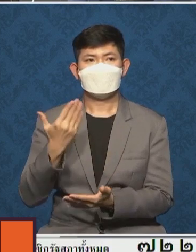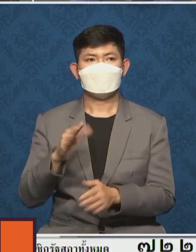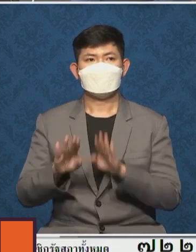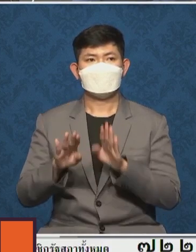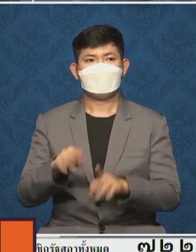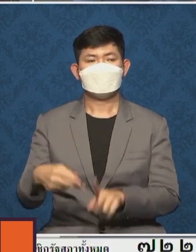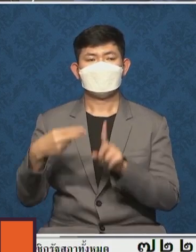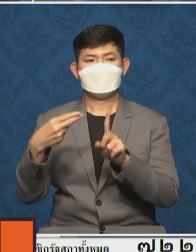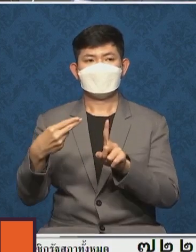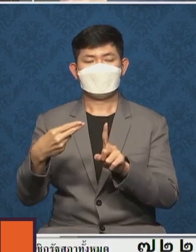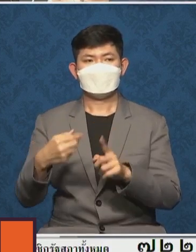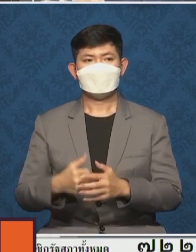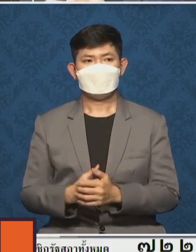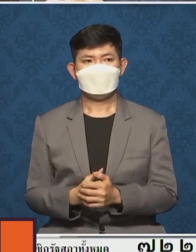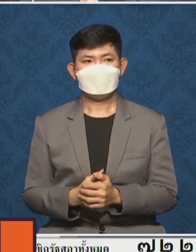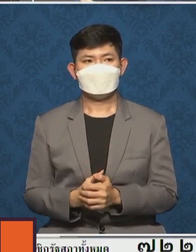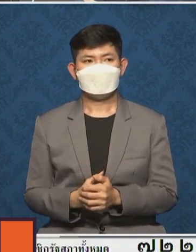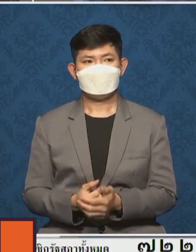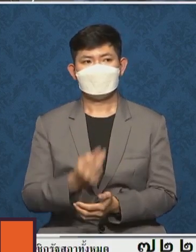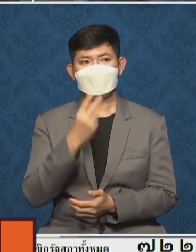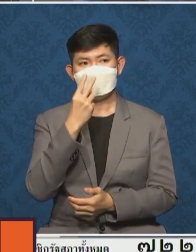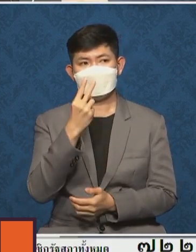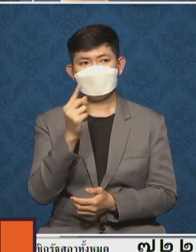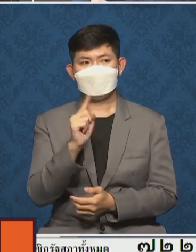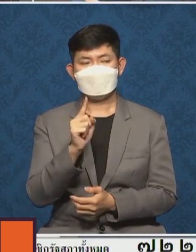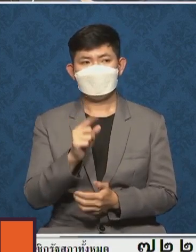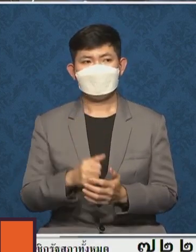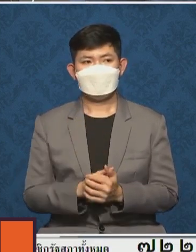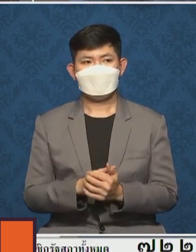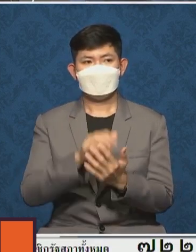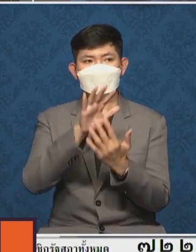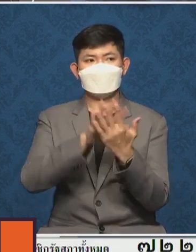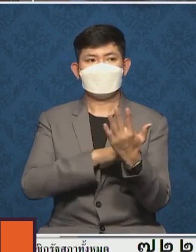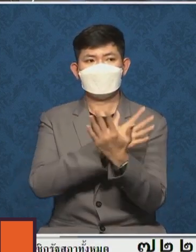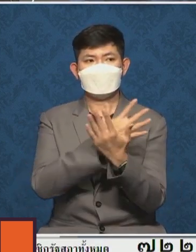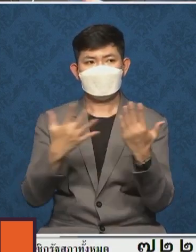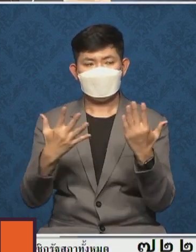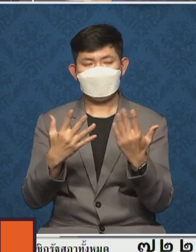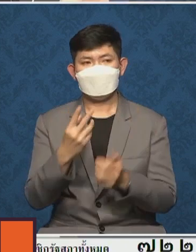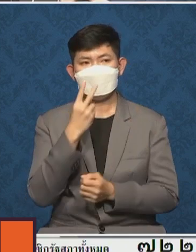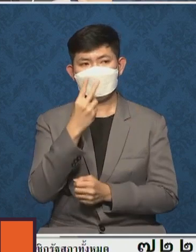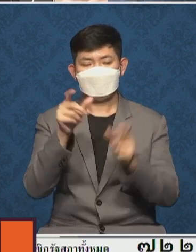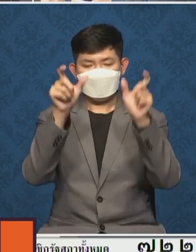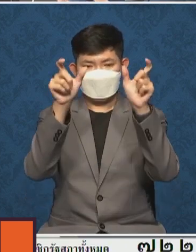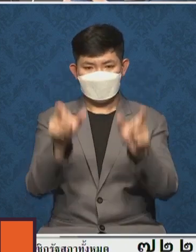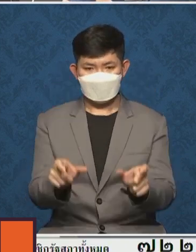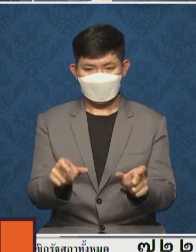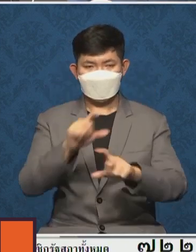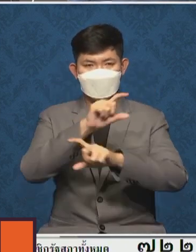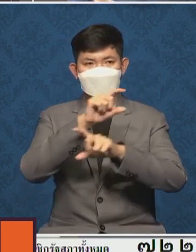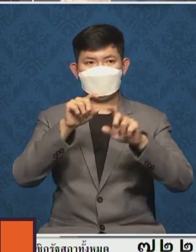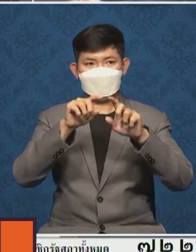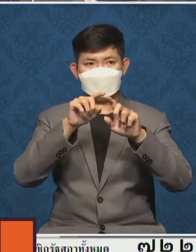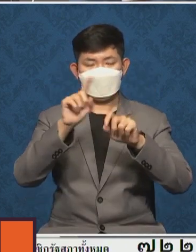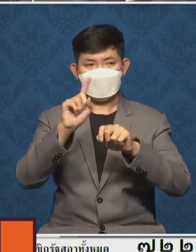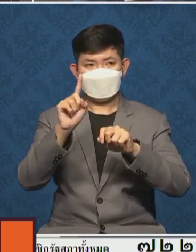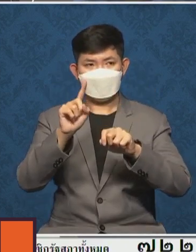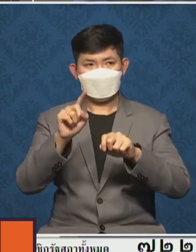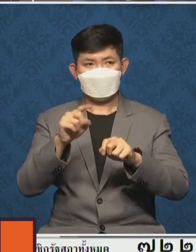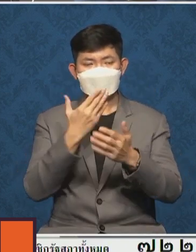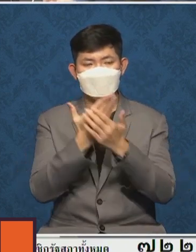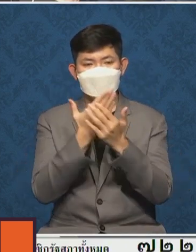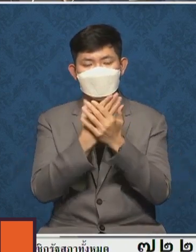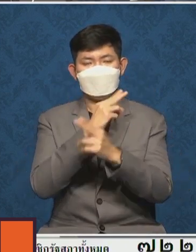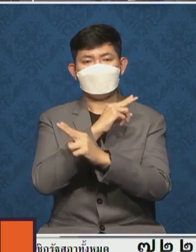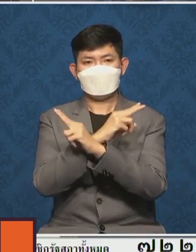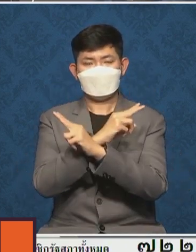ครับทุกท่านจะเห็นได้ว่าผลลัพธ์จะแสดงอยู่ในตารางทั้ง4ช่องครับตามสูตรในการคำนวณก็คือเอาค่าทั้ง2ค่ามาคูณกัน